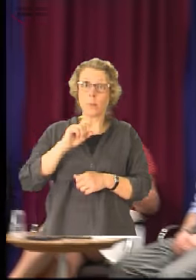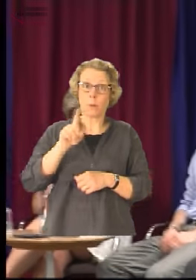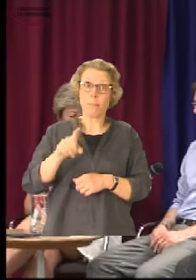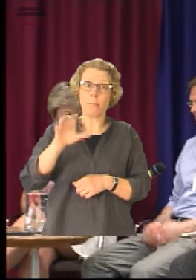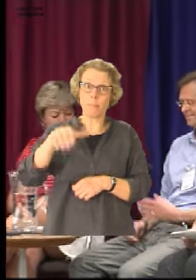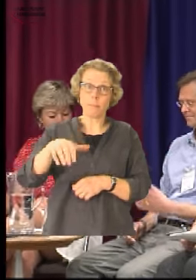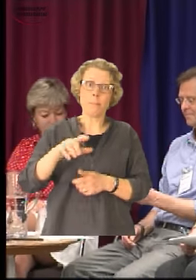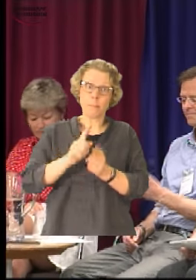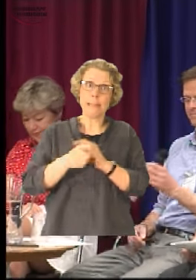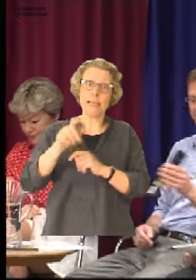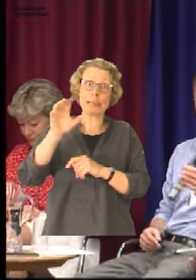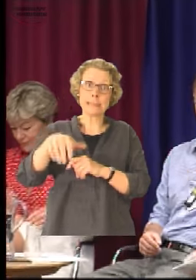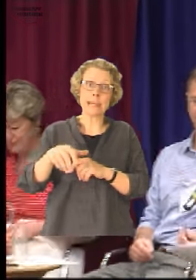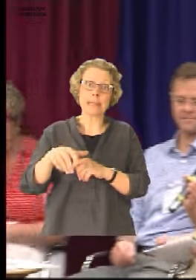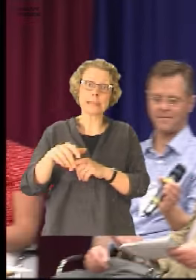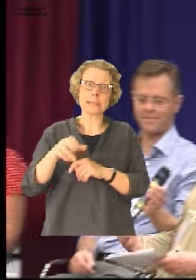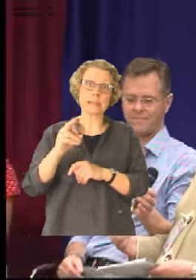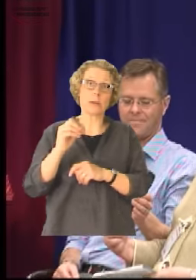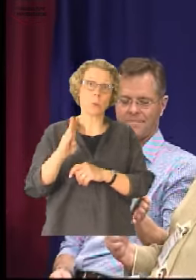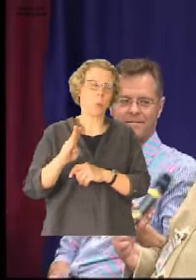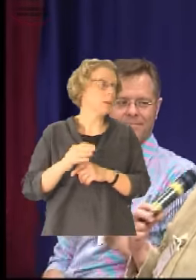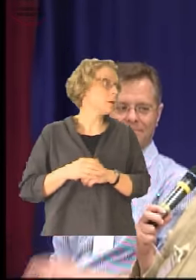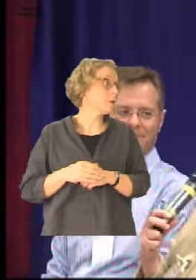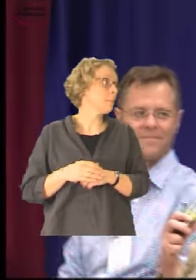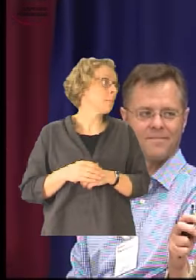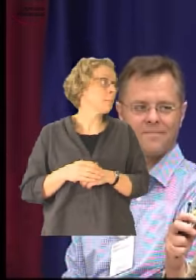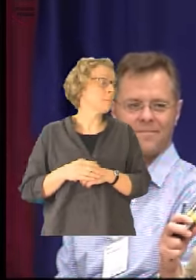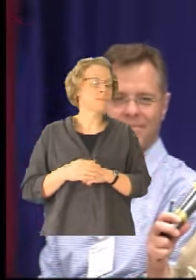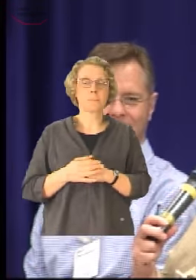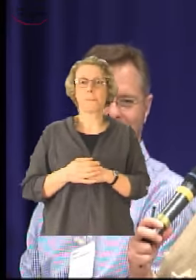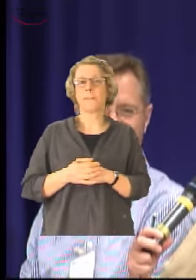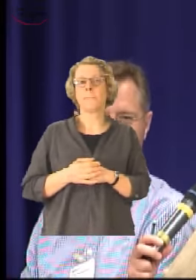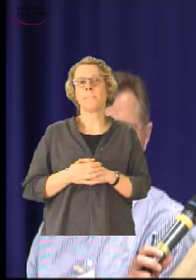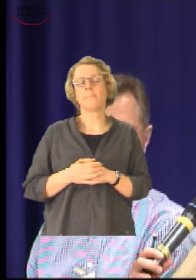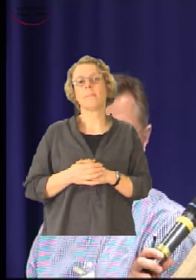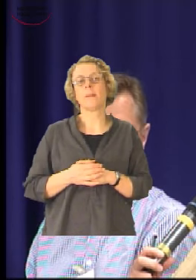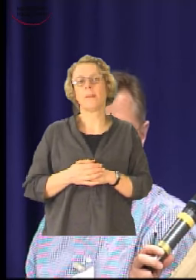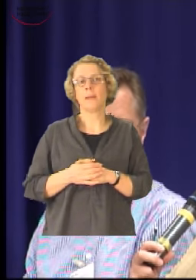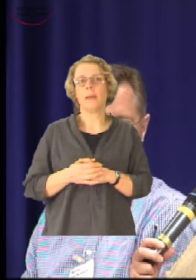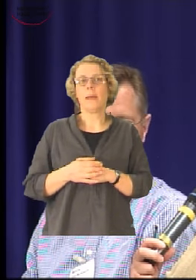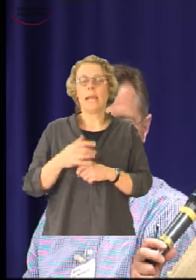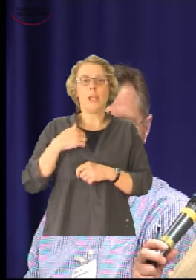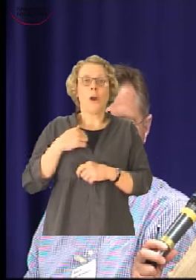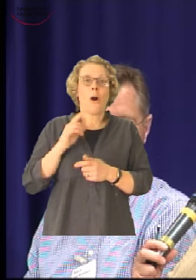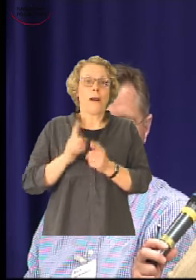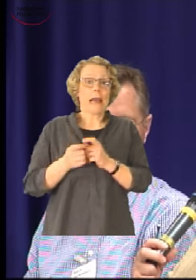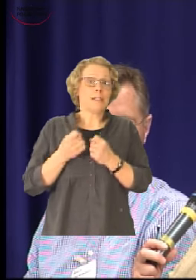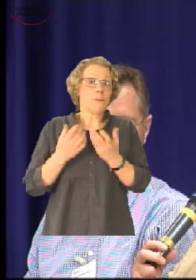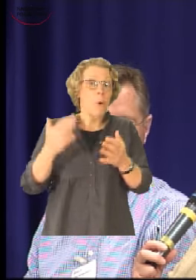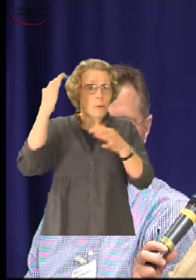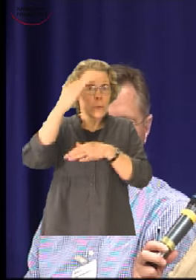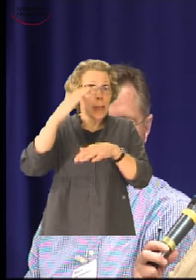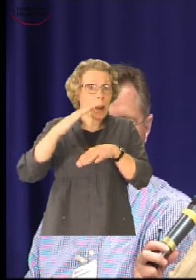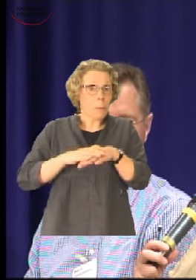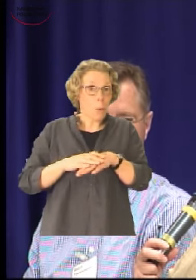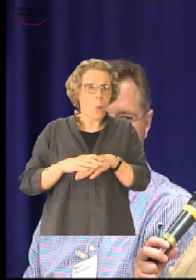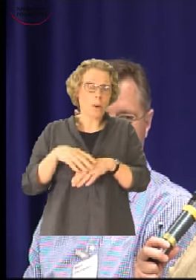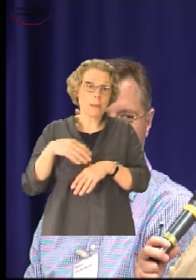får frågan så ska jag fundera. Får jag frågan så funderar jag kanske en liten stund med tanke på min situation.